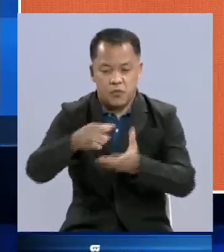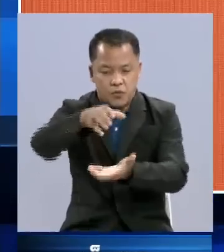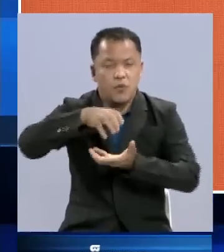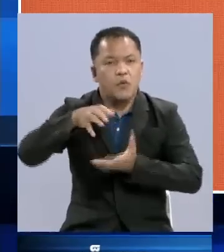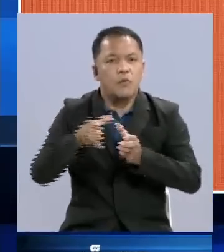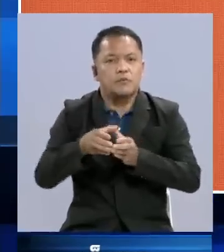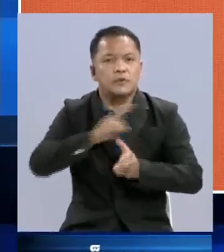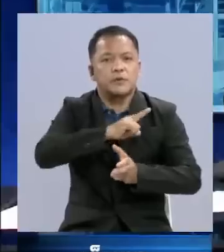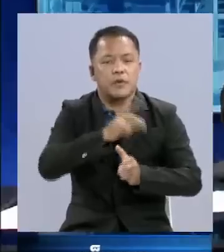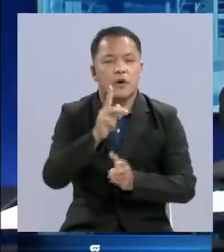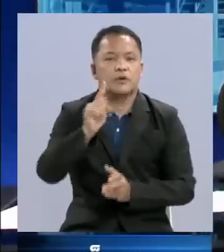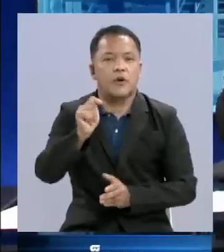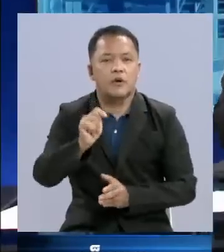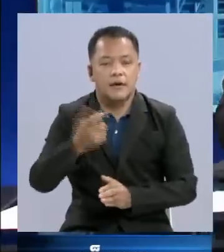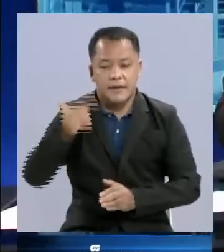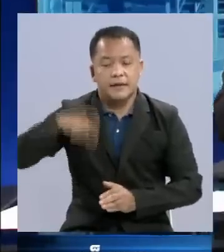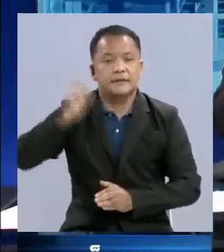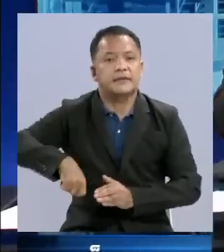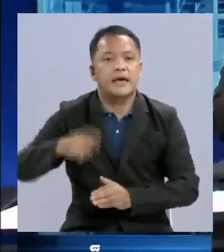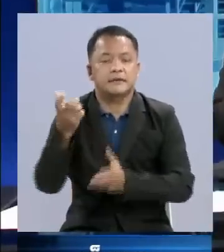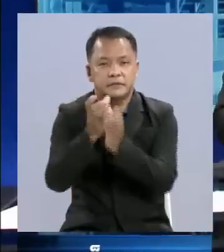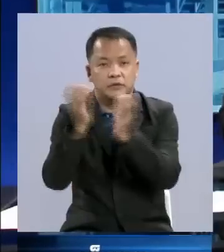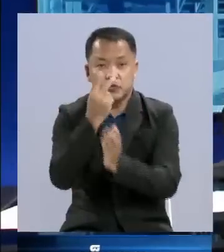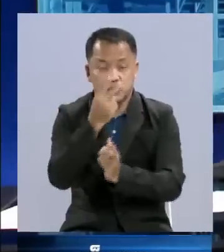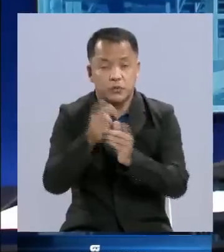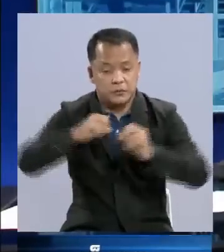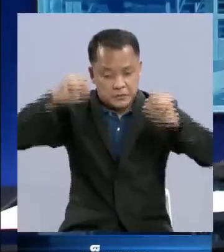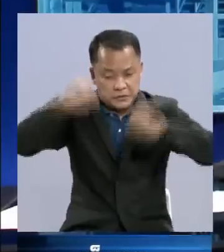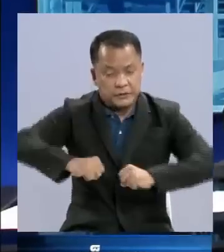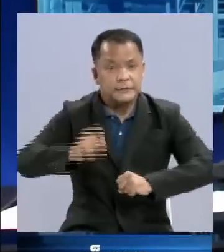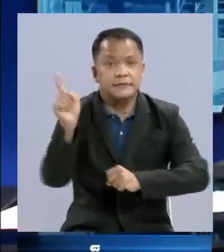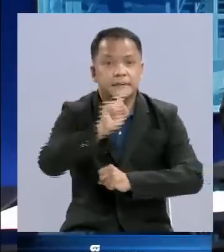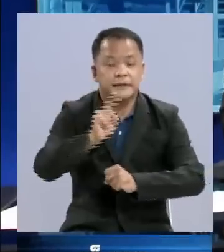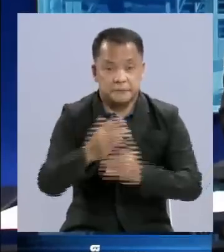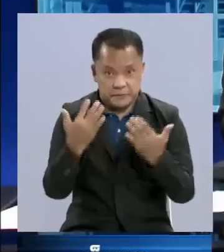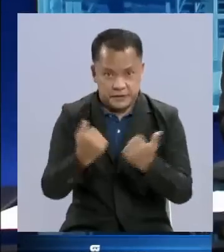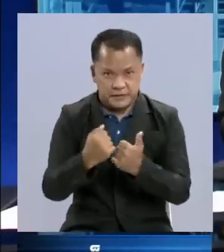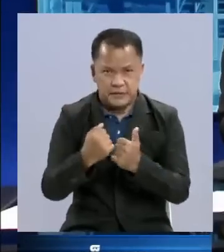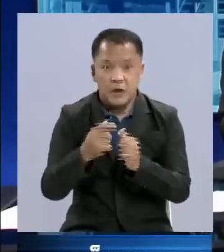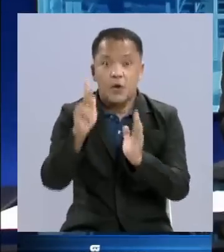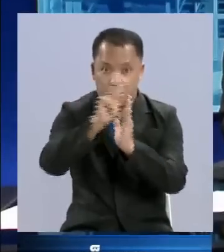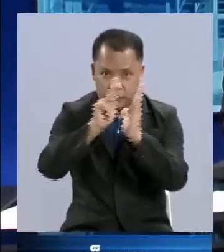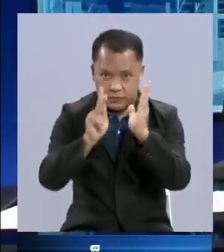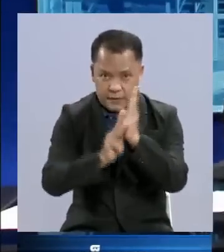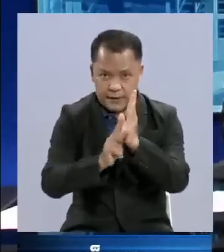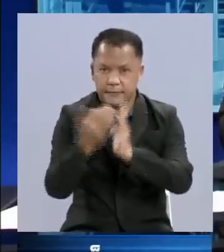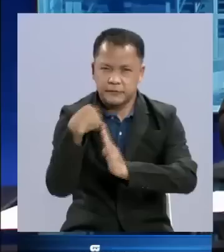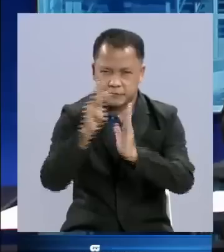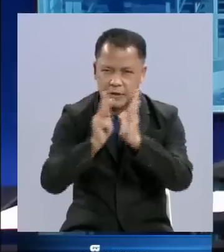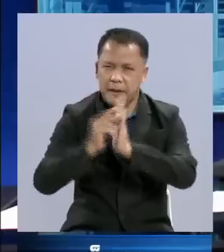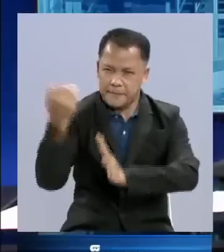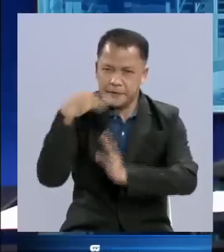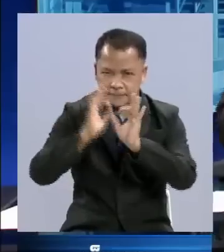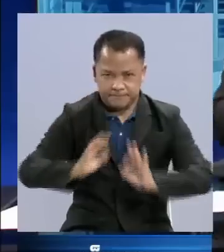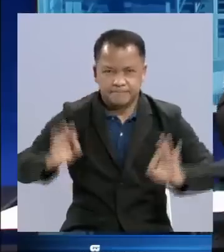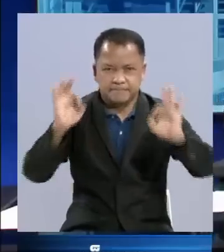อิสระกกต.ศาลรัฐธรรมนูญก็ต้องดูว่าจะตัดสินกันมายังไงคราวนี้มีแง่มุมกฎหมายนะครับที่น่าจะมีความส